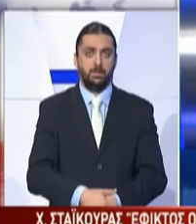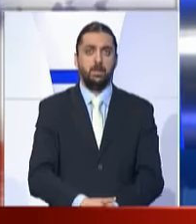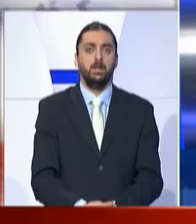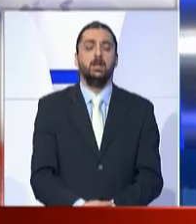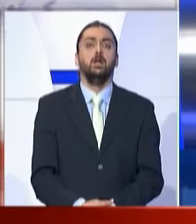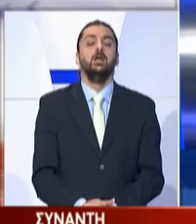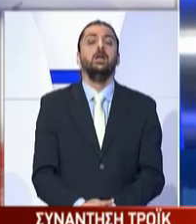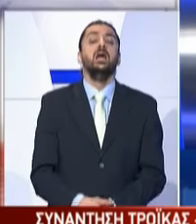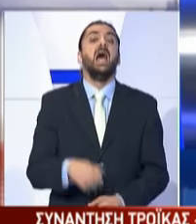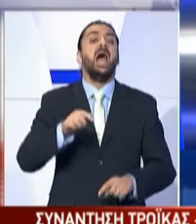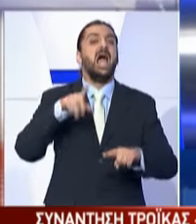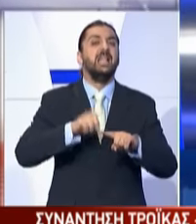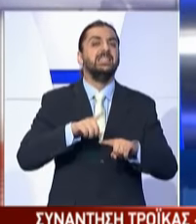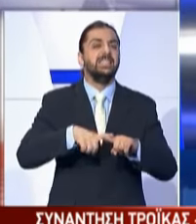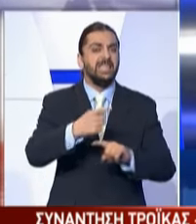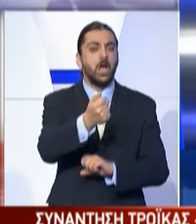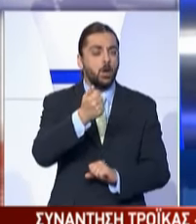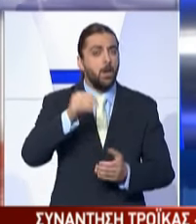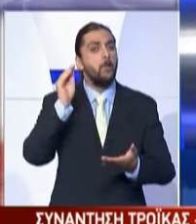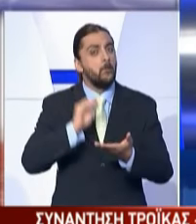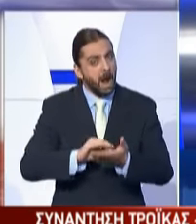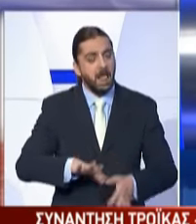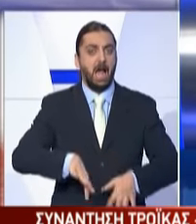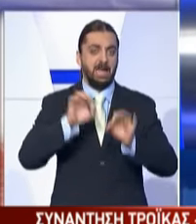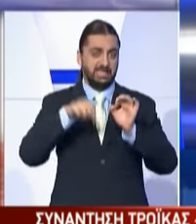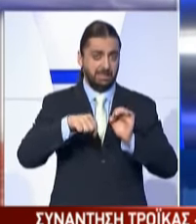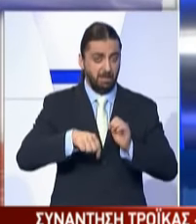Νέος γύρος αξιολόγησης της ελληνικής οικονομίας ξεκίνησε από